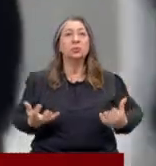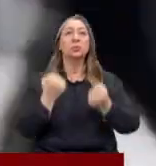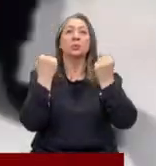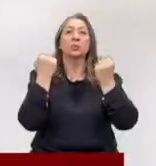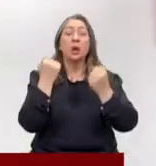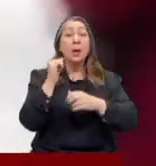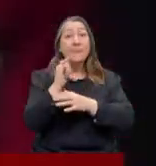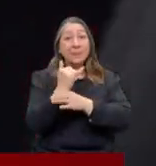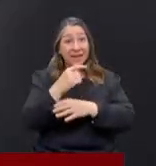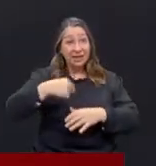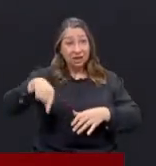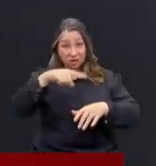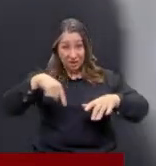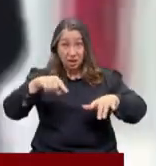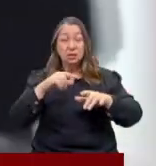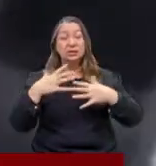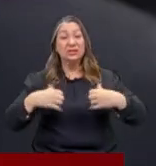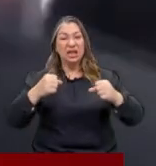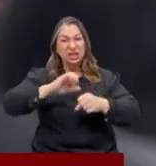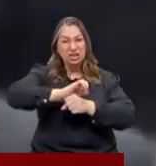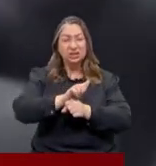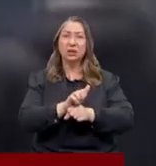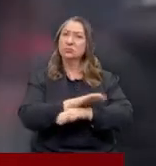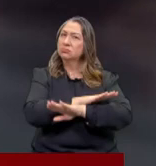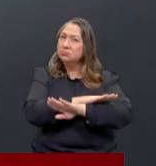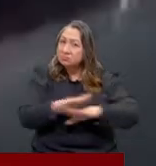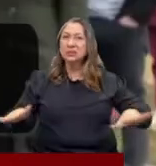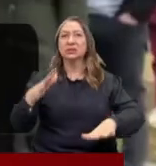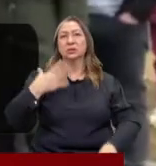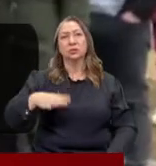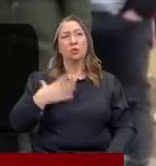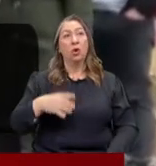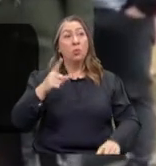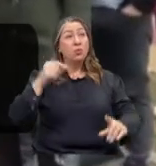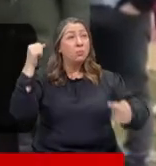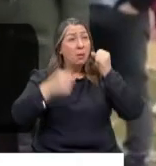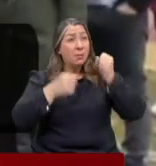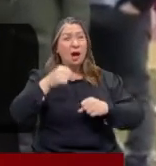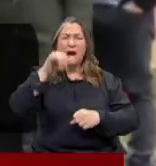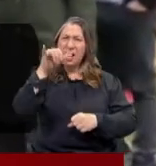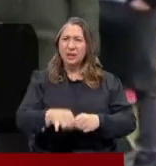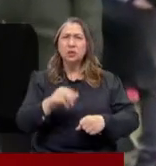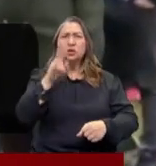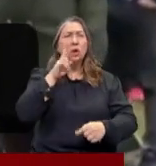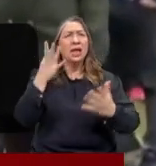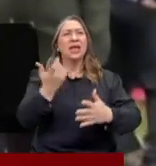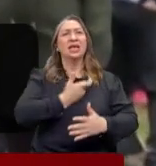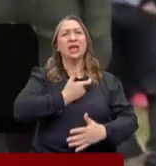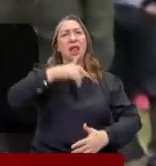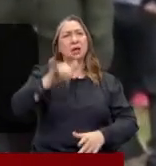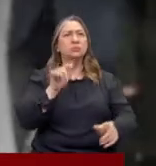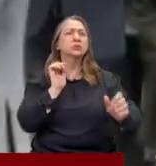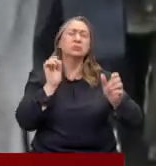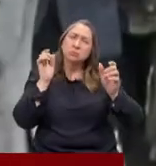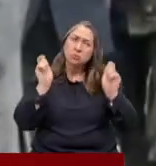kaldı. Meslektaşları ise sağlıkta şiddet artık son bulsun istiyor. Bu saldırıyı yapanlar hakkında da sonuna kadar yasal hakkımızı